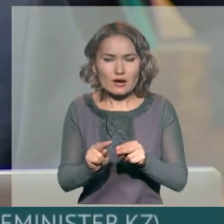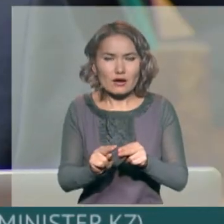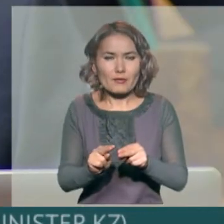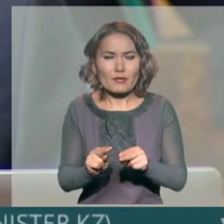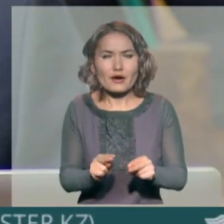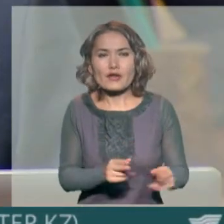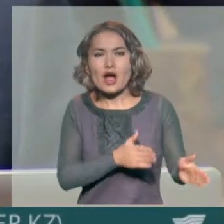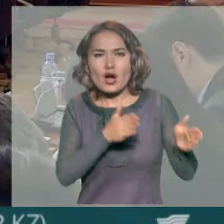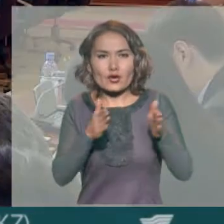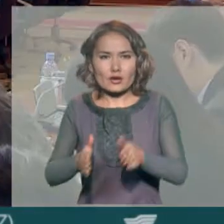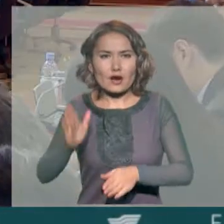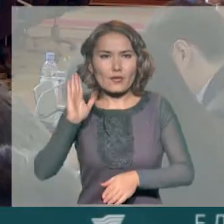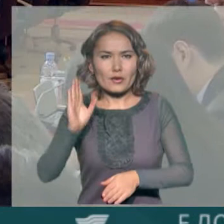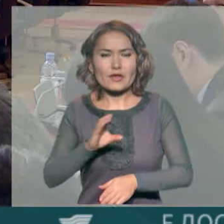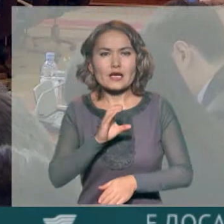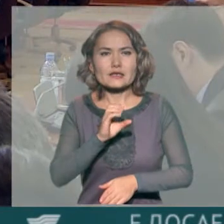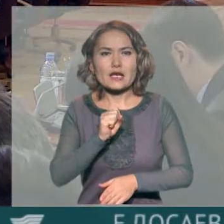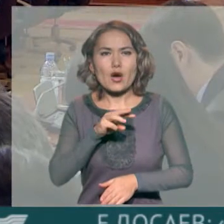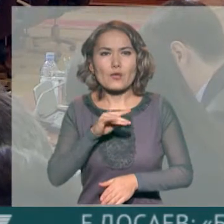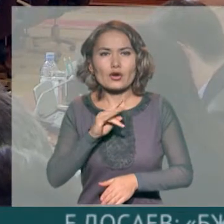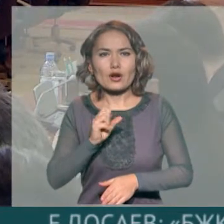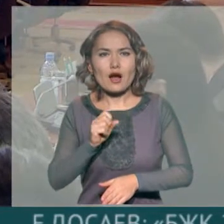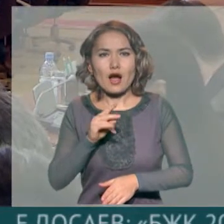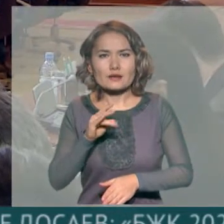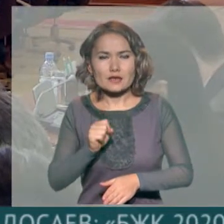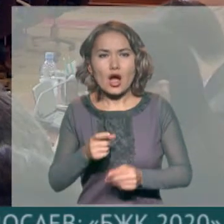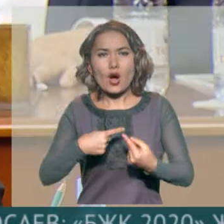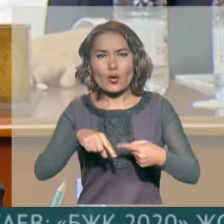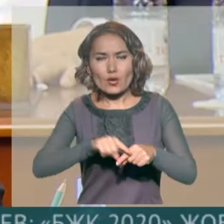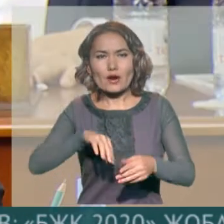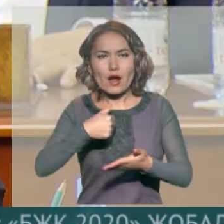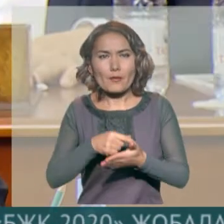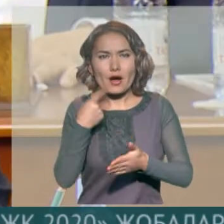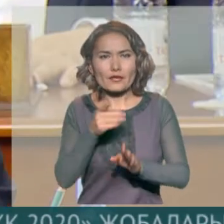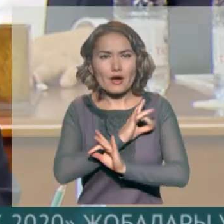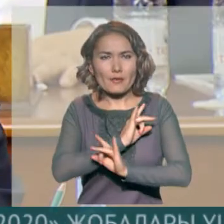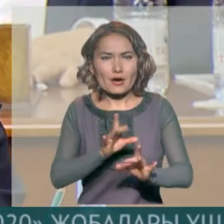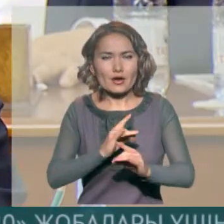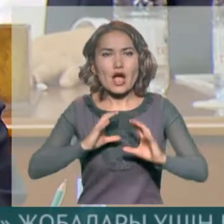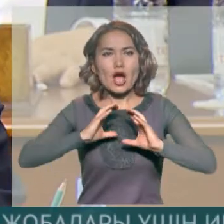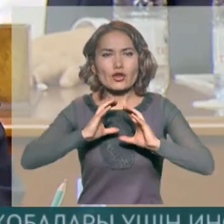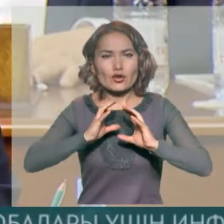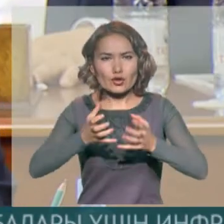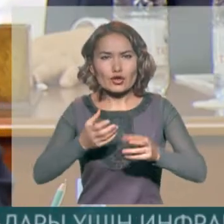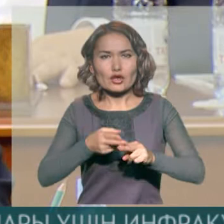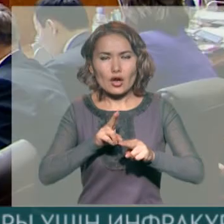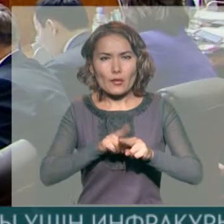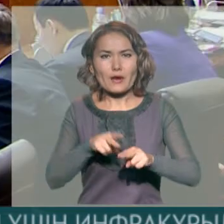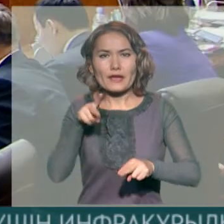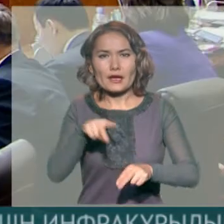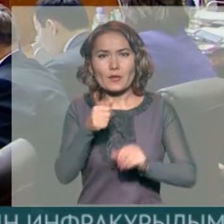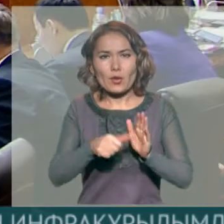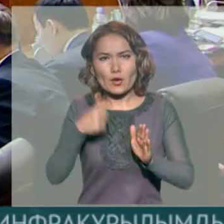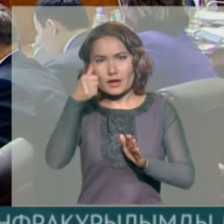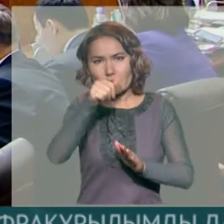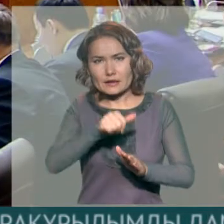мүмкін. Бұдан бөлек Самұрық қазына қорының басқарма төрағасы Өмірзақ Шөкеев ұлттық компанияның дүниежүзіндегі өкілдіктерін 2016 жылы